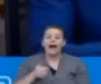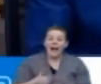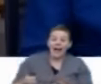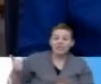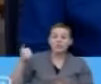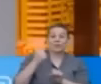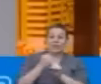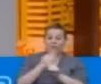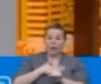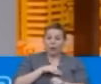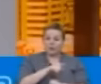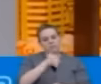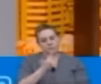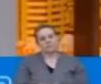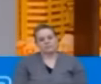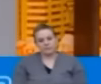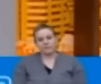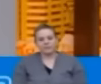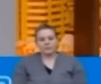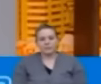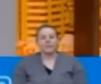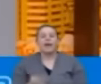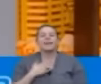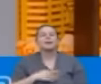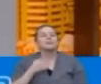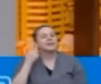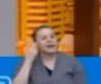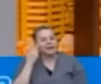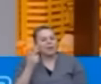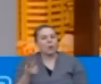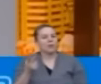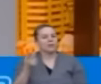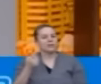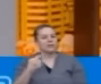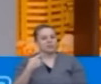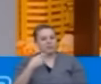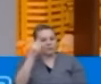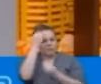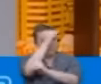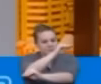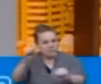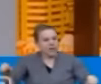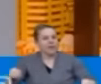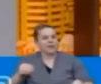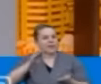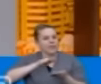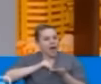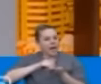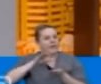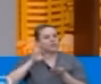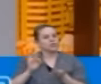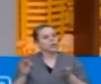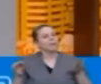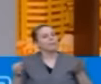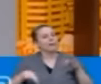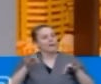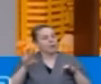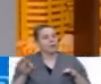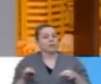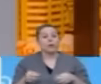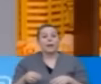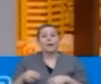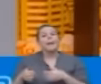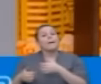כן. קודם כל אני רוצה לראות שמוכרז תאריך של בחירות. זה חשוב. אני אומר, פריימריז במפלגה דמוקרטית